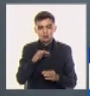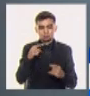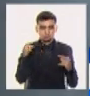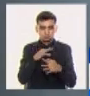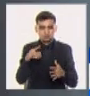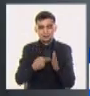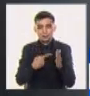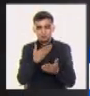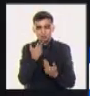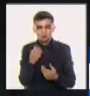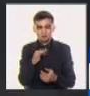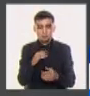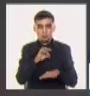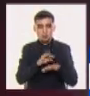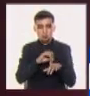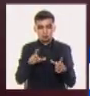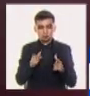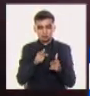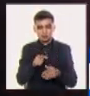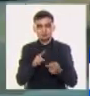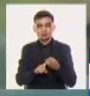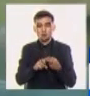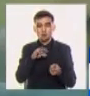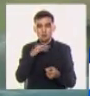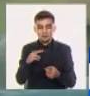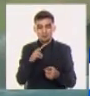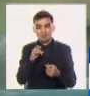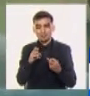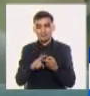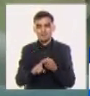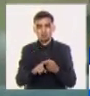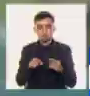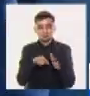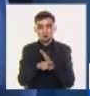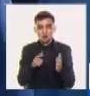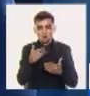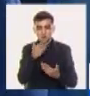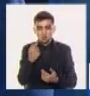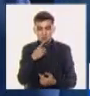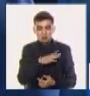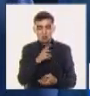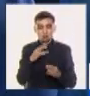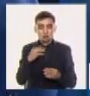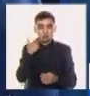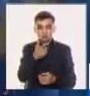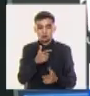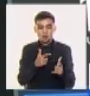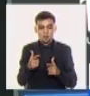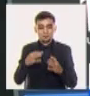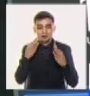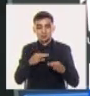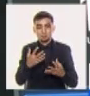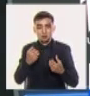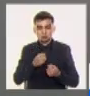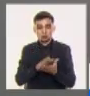соответствует требованиям по приему онкобольных пациентов, заразившихся коронавирусом, и готовы заключить договор, как только они получат